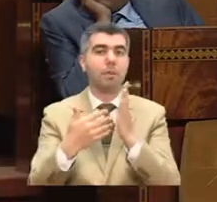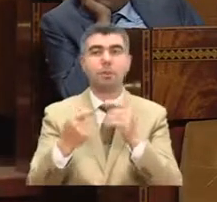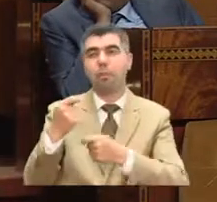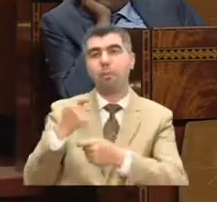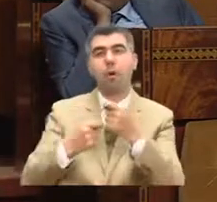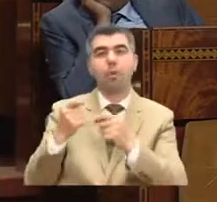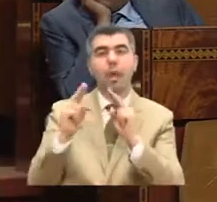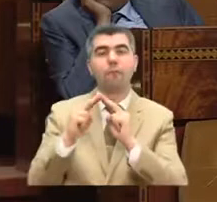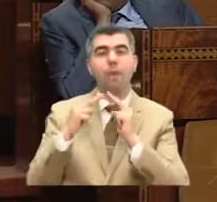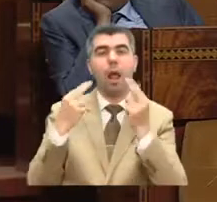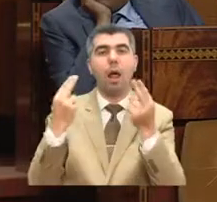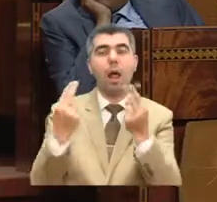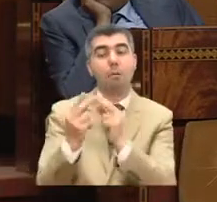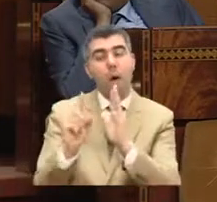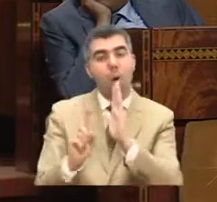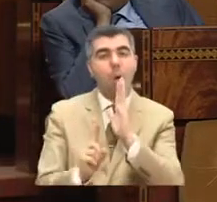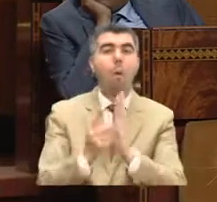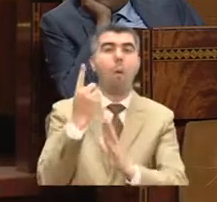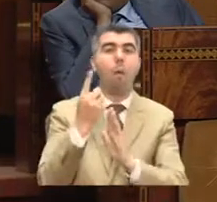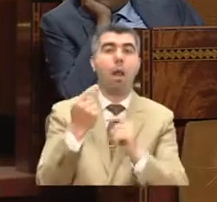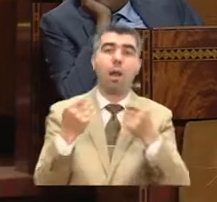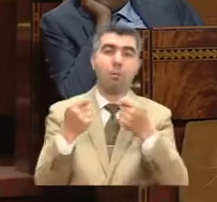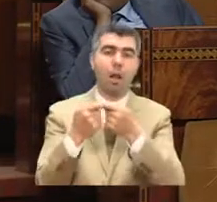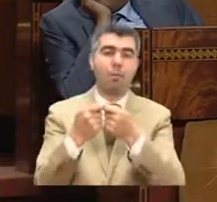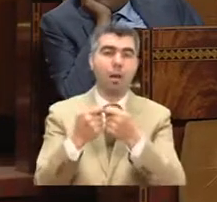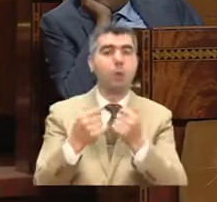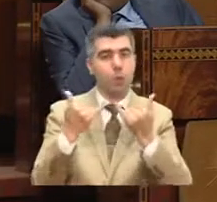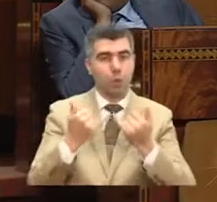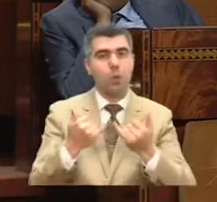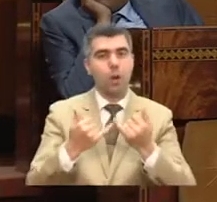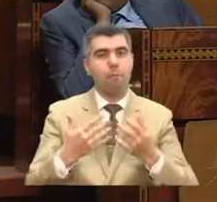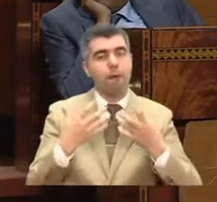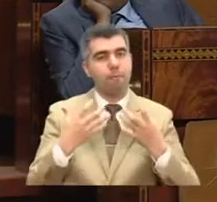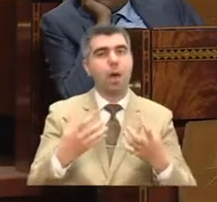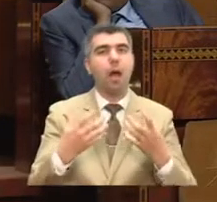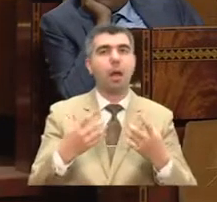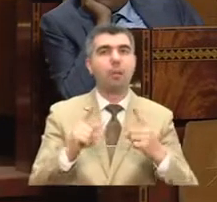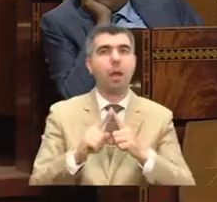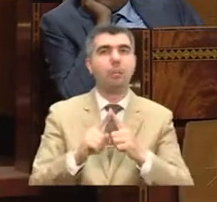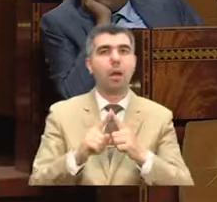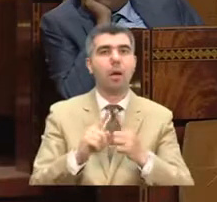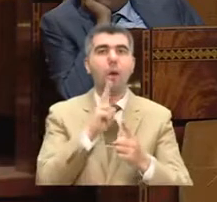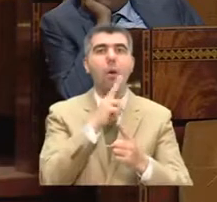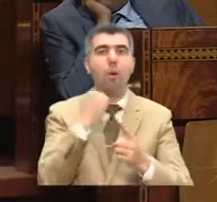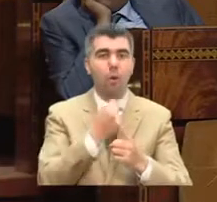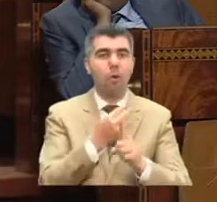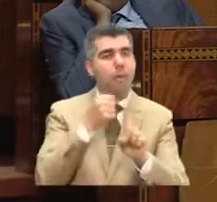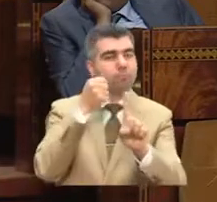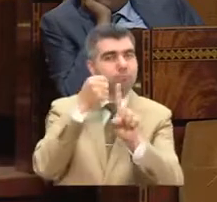الذي يعد الأول من نوعه. ونحن فخورون عن الفريق الحكومي ديالنا اللي